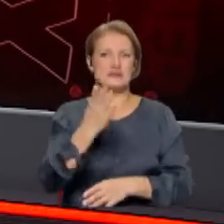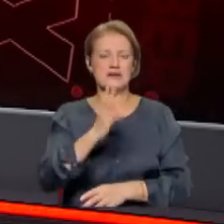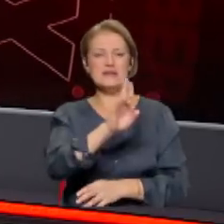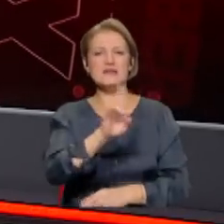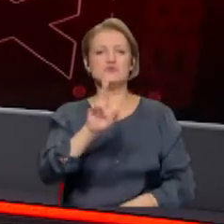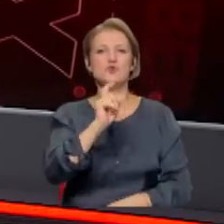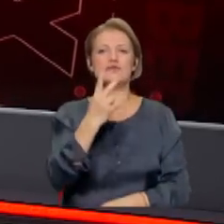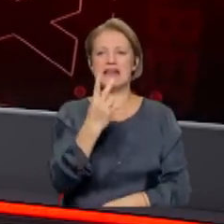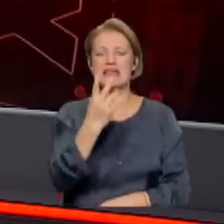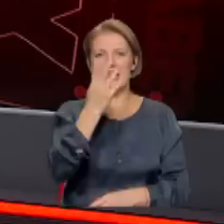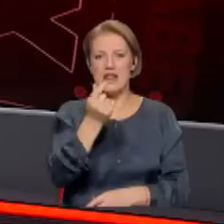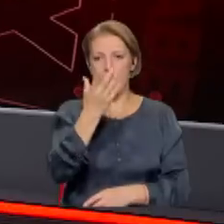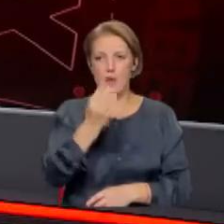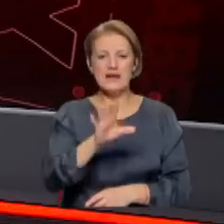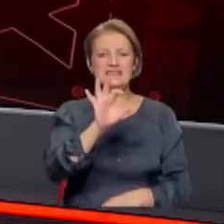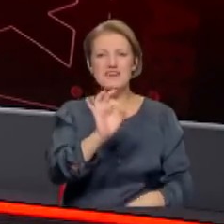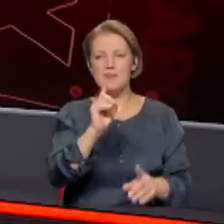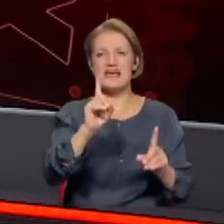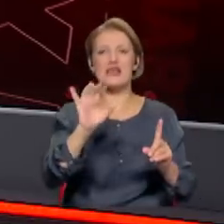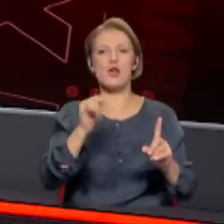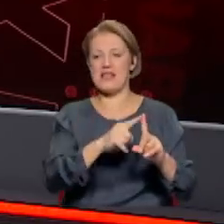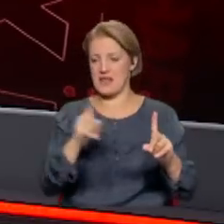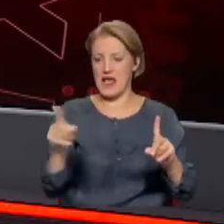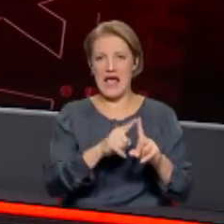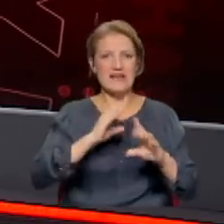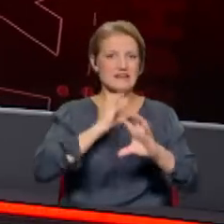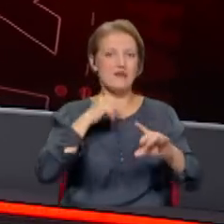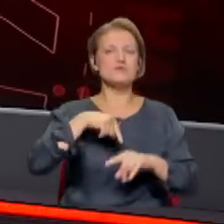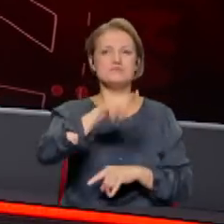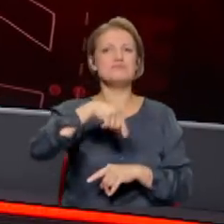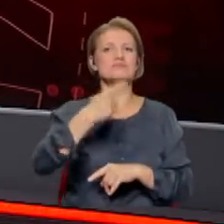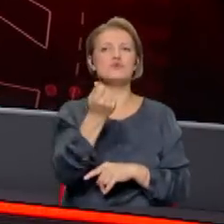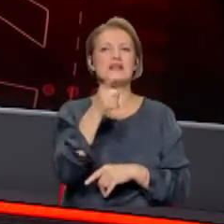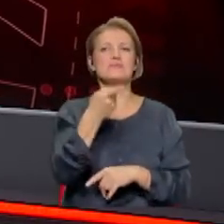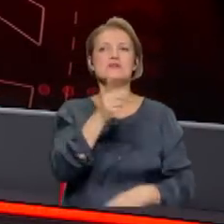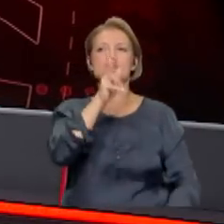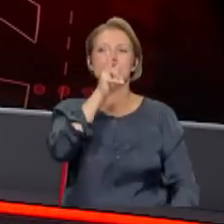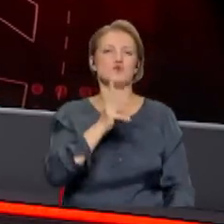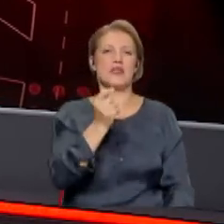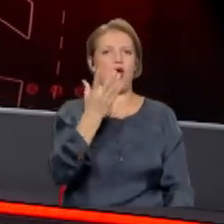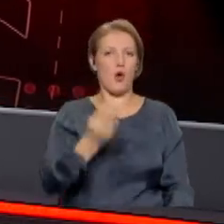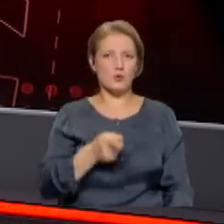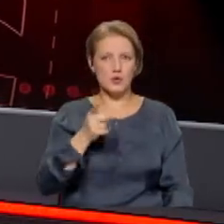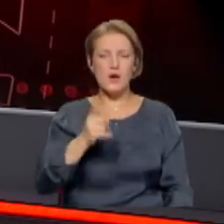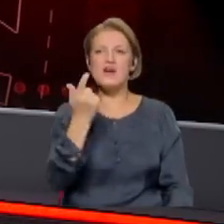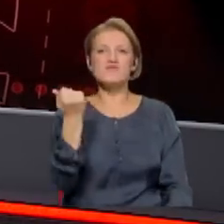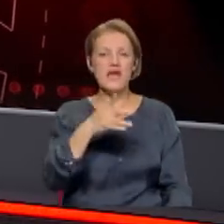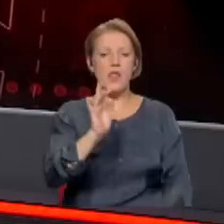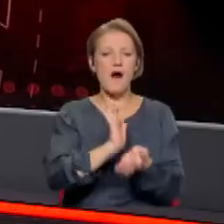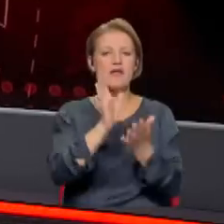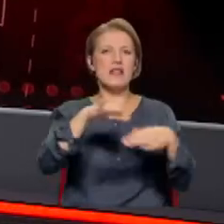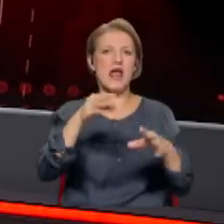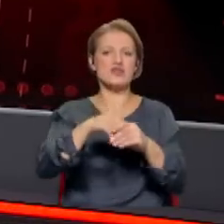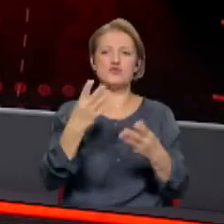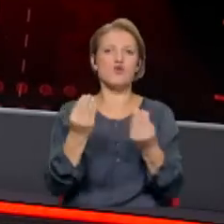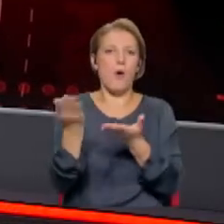servis taban ücreti, yani 0 ile 1 kilometre arası servis ücreti 1300 liraya çıktı. Rakam veliler için